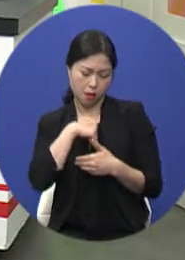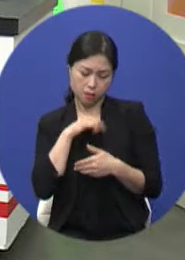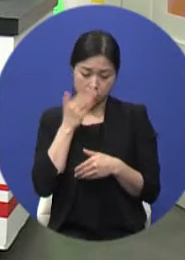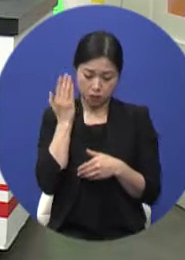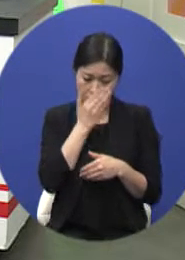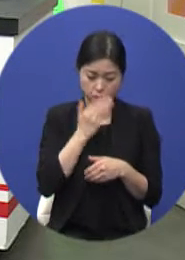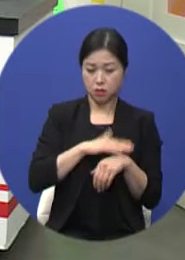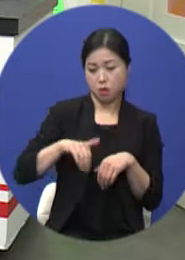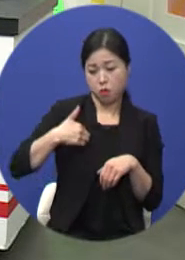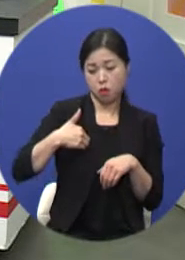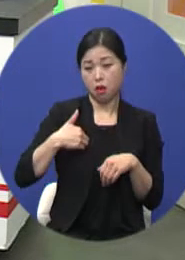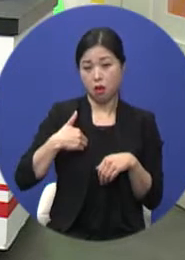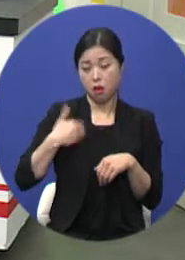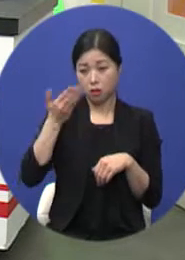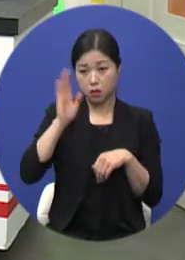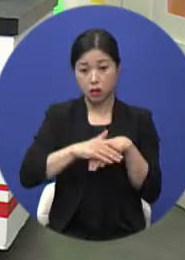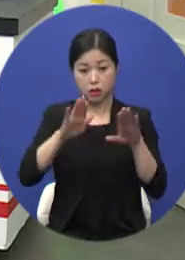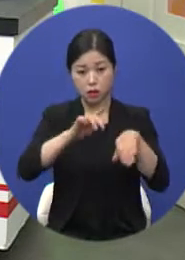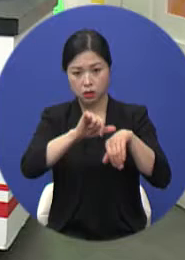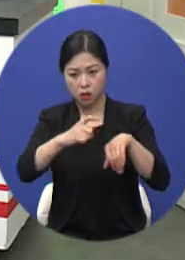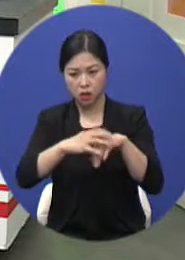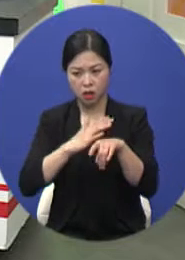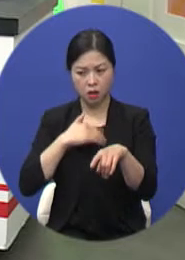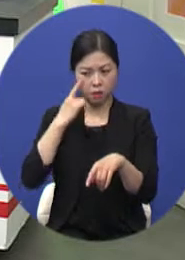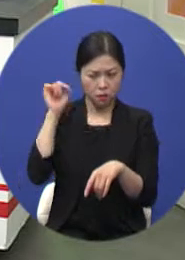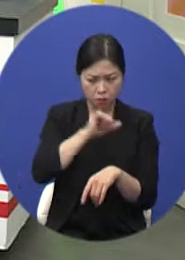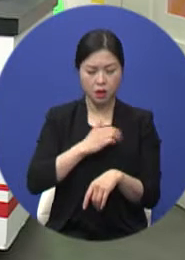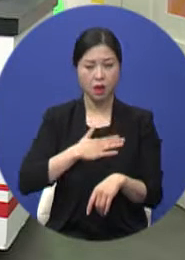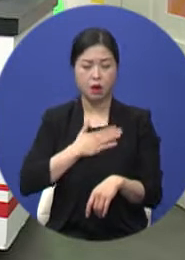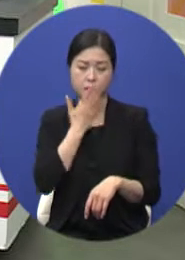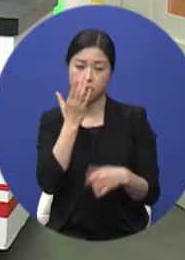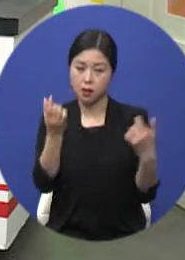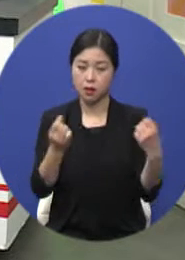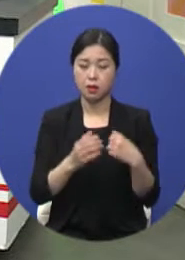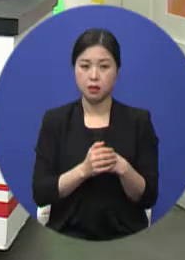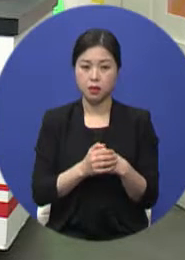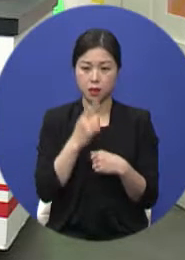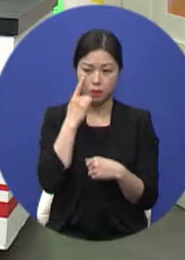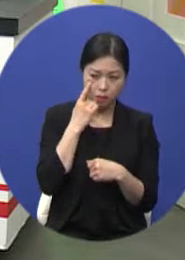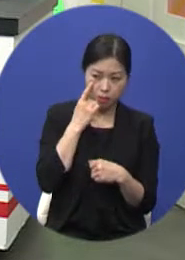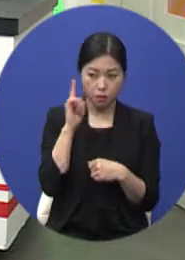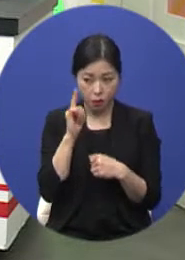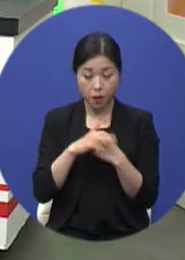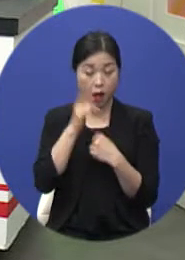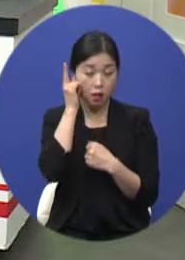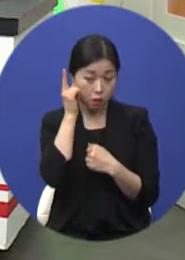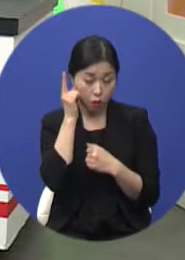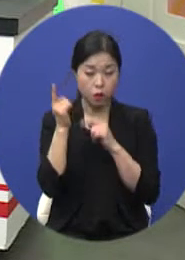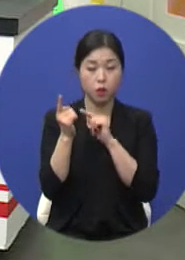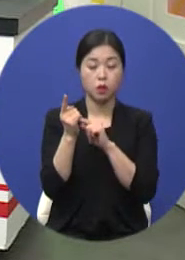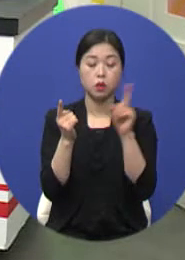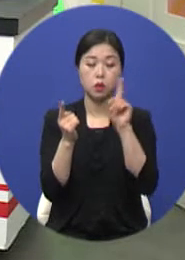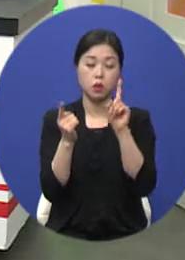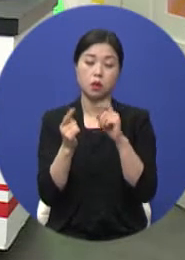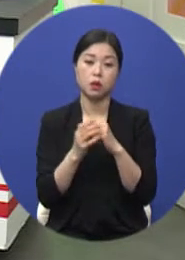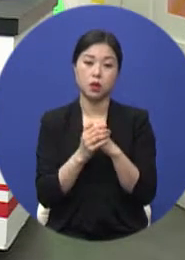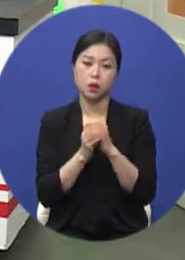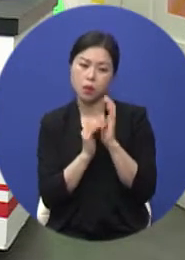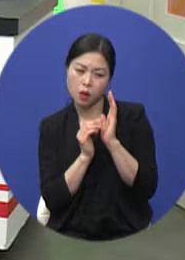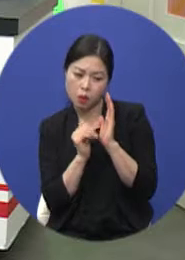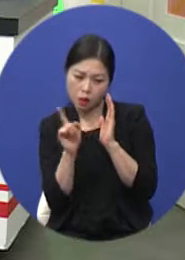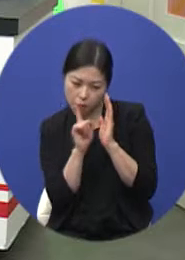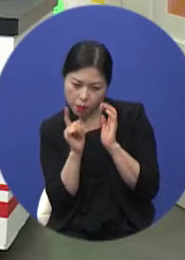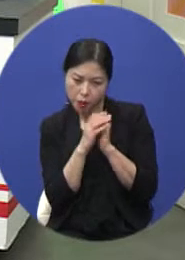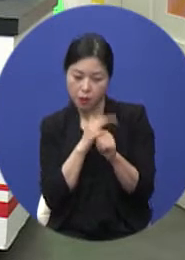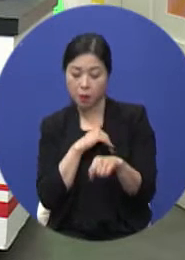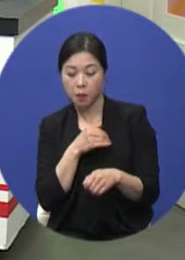살다 보니까 저도 이제 순진하지 않아졌어요. 그러다 보니까 눈치가 빨라졌으니까 요즘 핸드폰도 그렇고 이제 몰래 이렇게